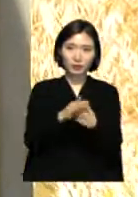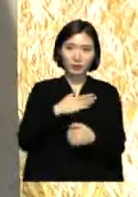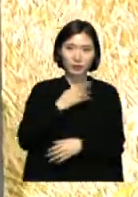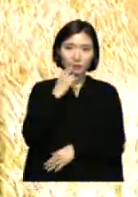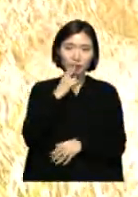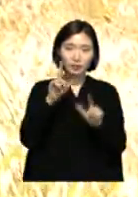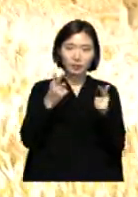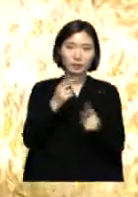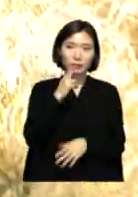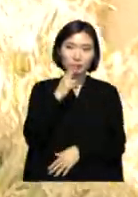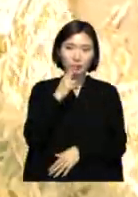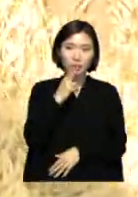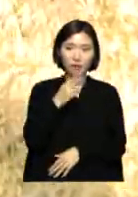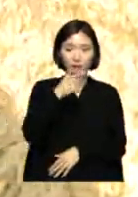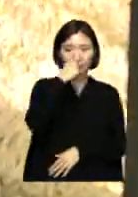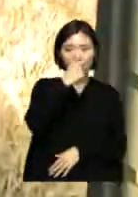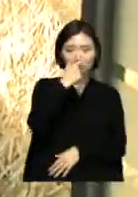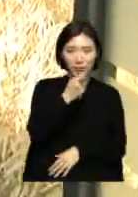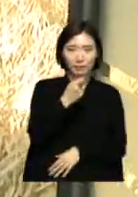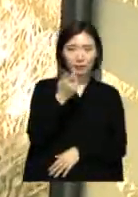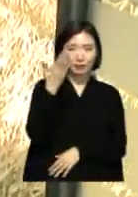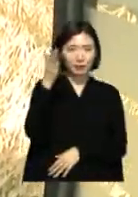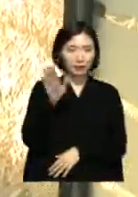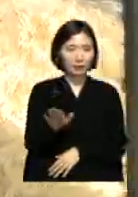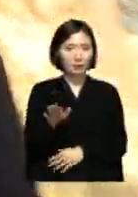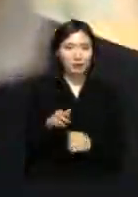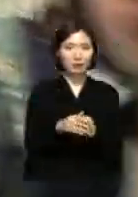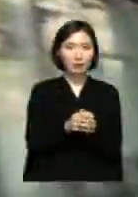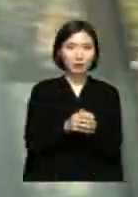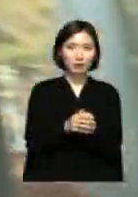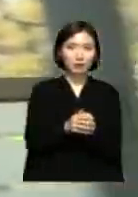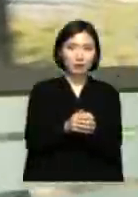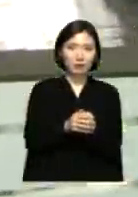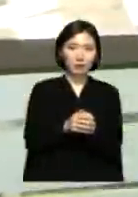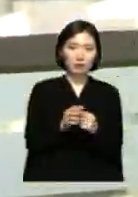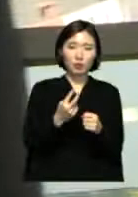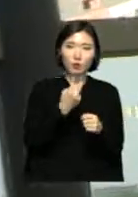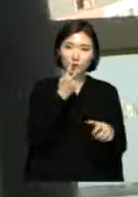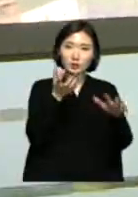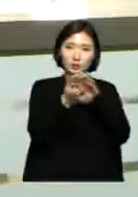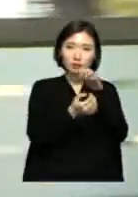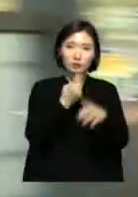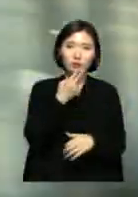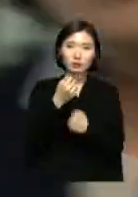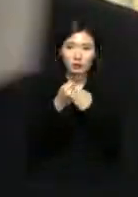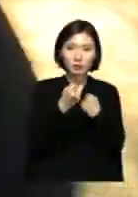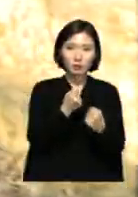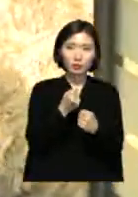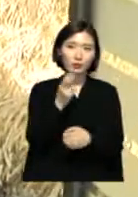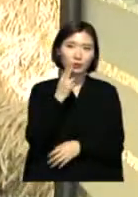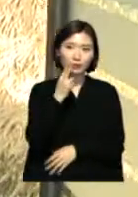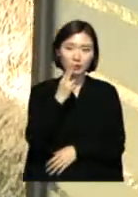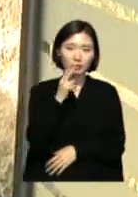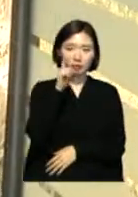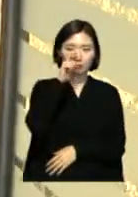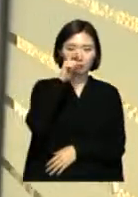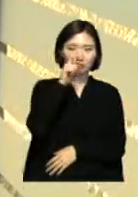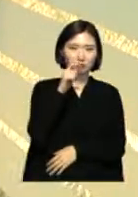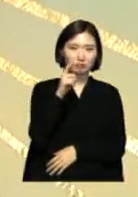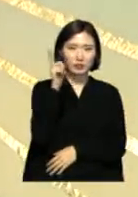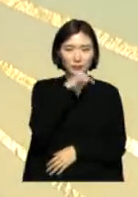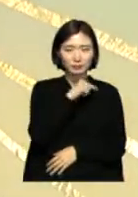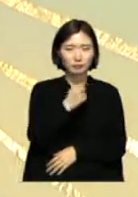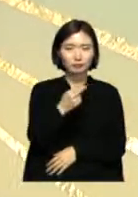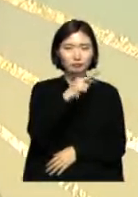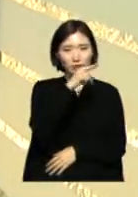피우지 않아서 담배 냄새에 민감한데요. 들어와 보니 자체 환기 시설이 없는데도 불구하고 담배 특유의 쾌쾌한 냄새는 많이 나지